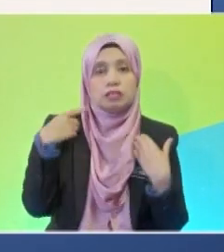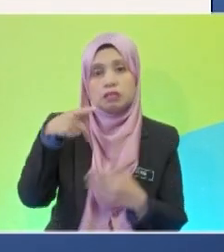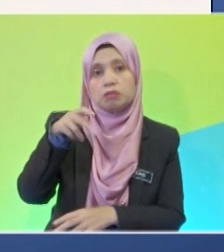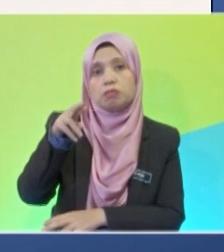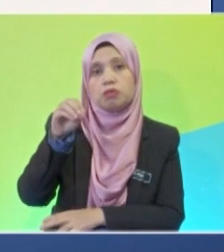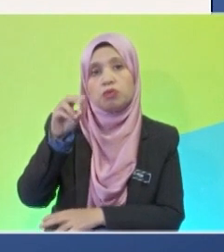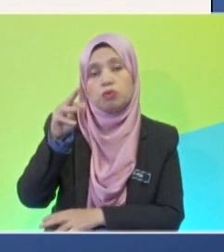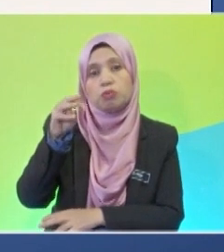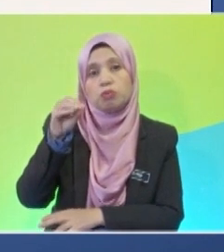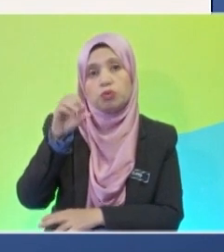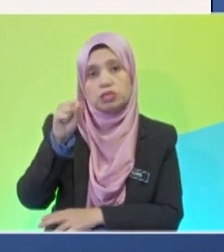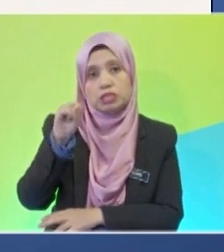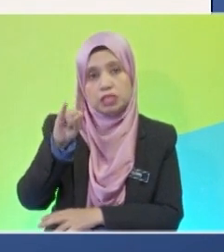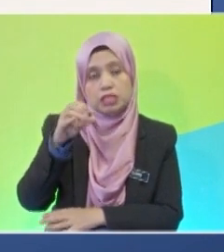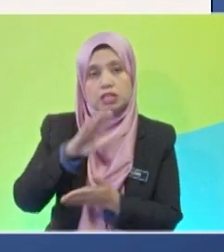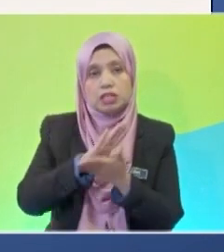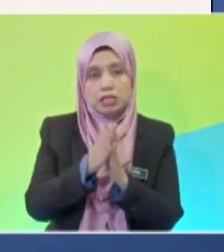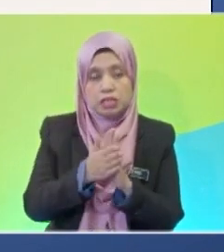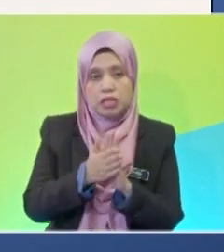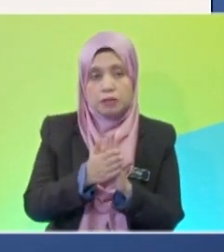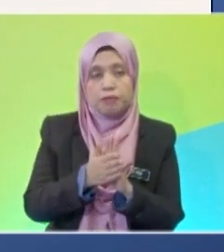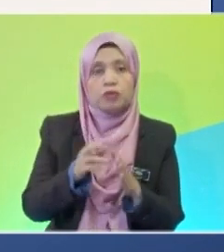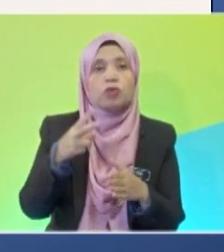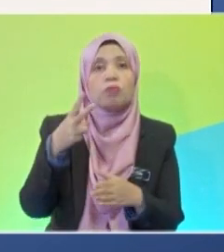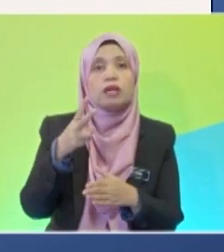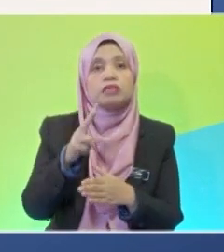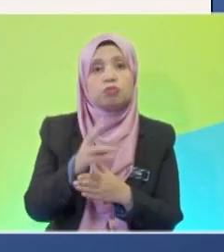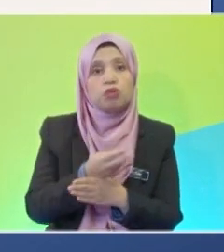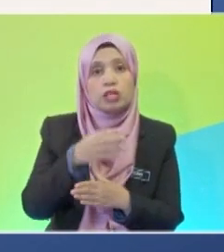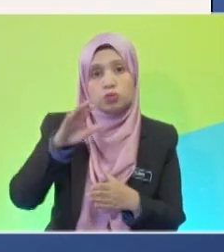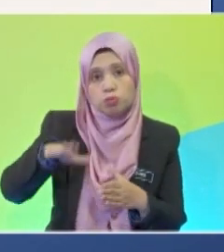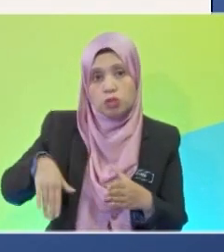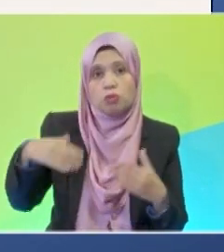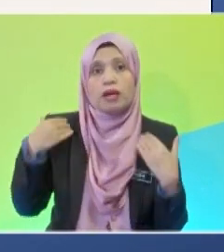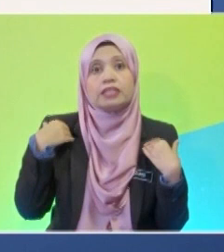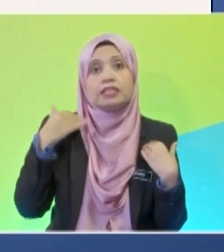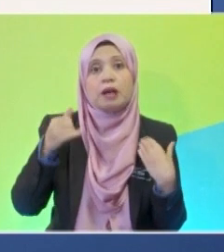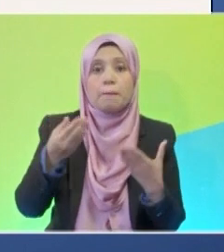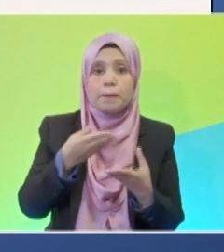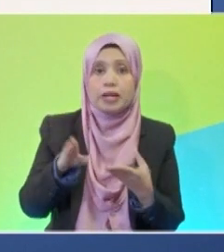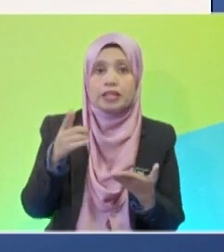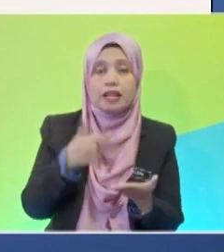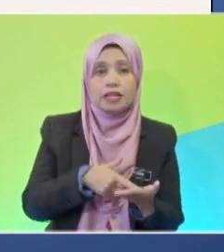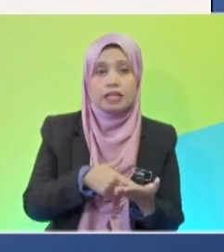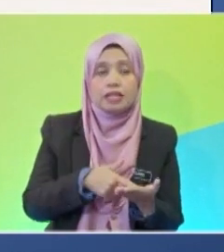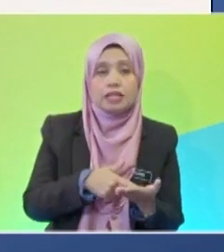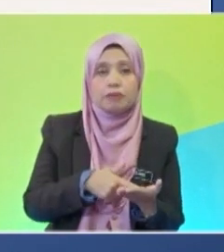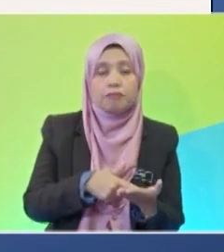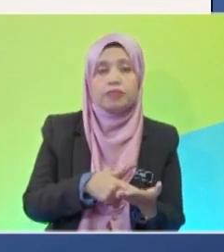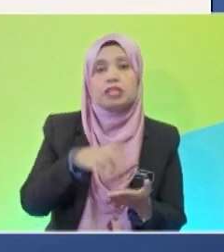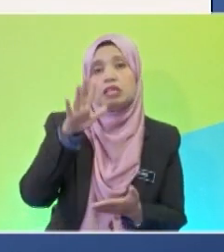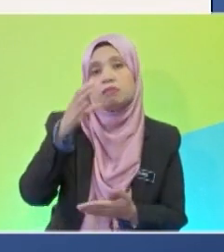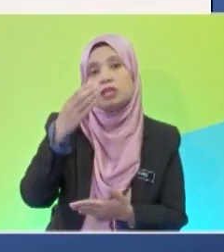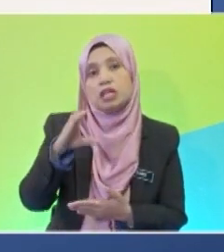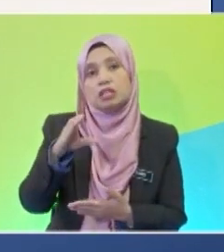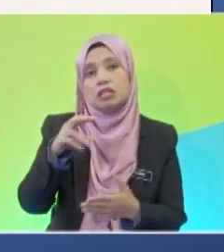tempoh perakaunan 12 bulan itu Nisa, promosi yang belum dibayar lagi. Belum dibayar lagi